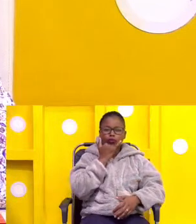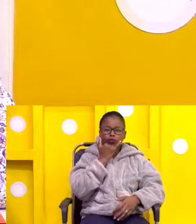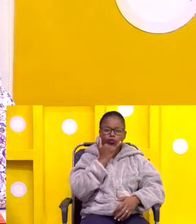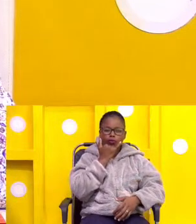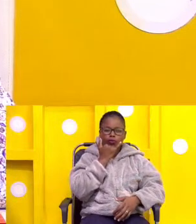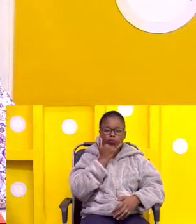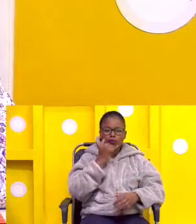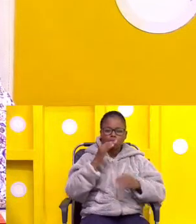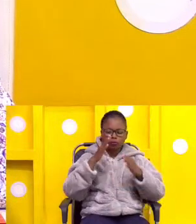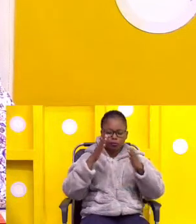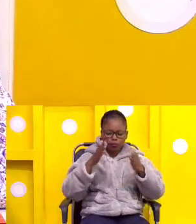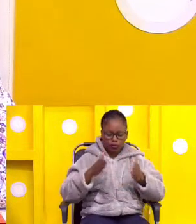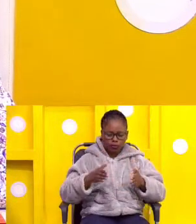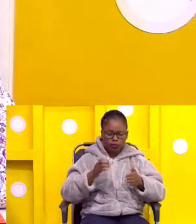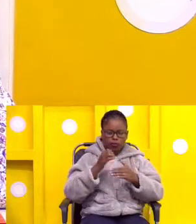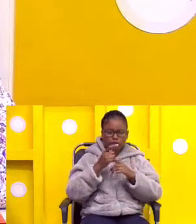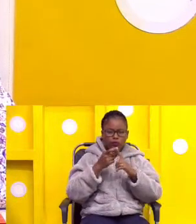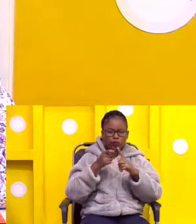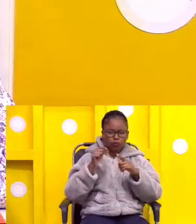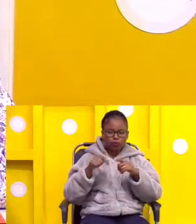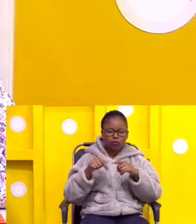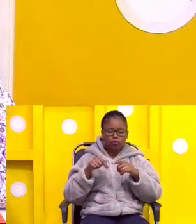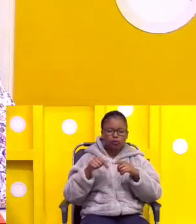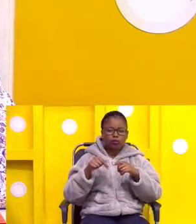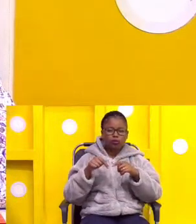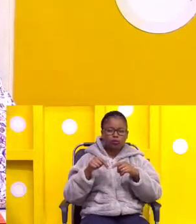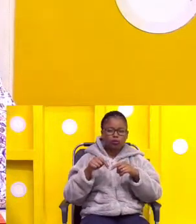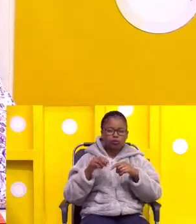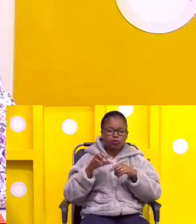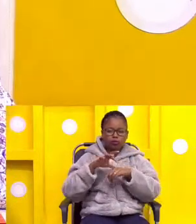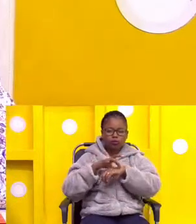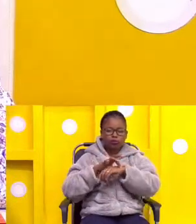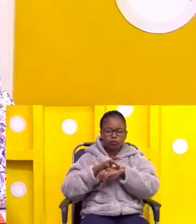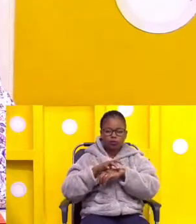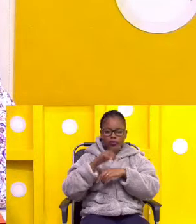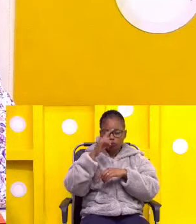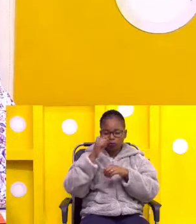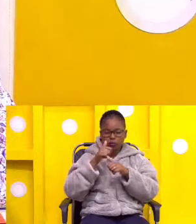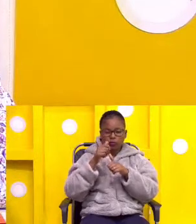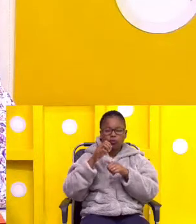wa guku thi tondu wi murume ni kiugo kia Ngai